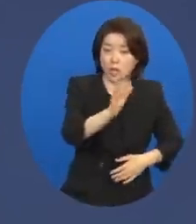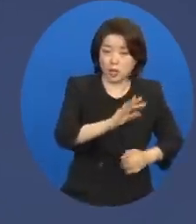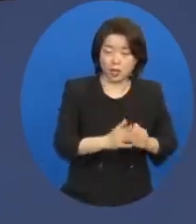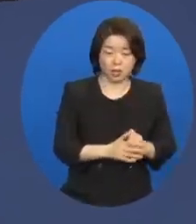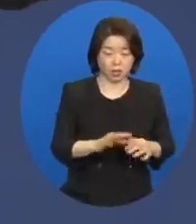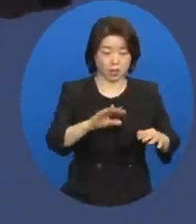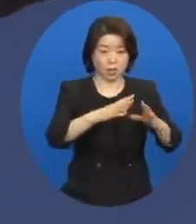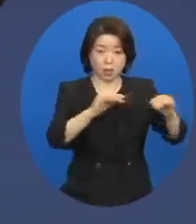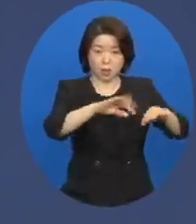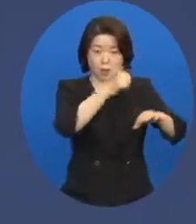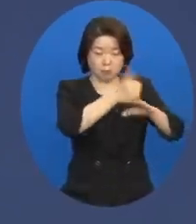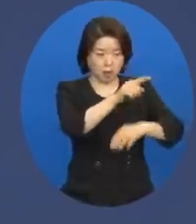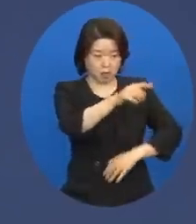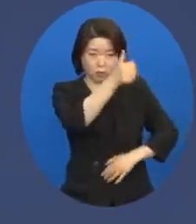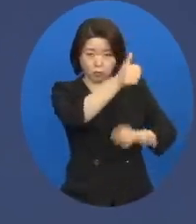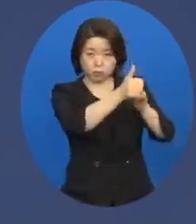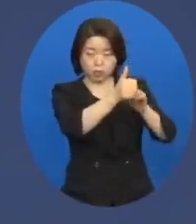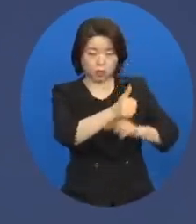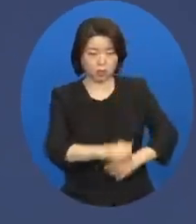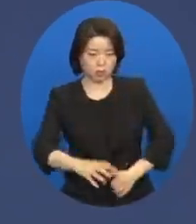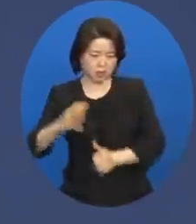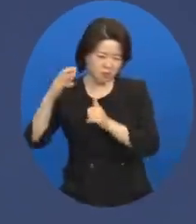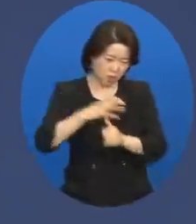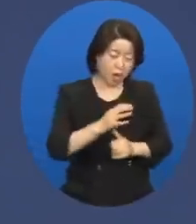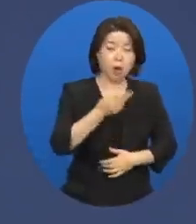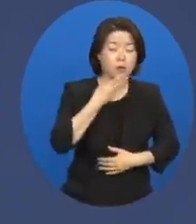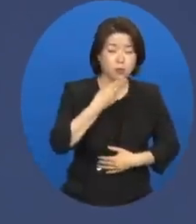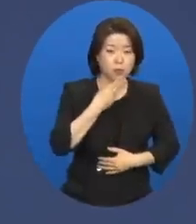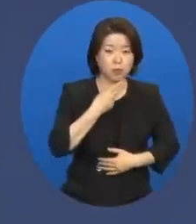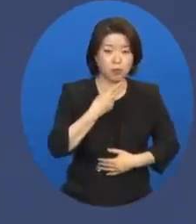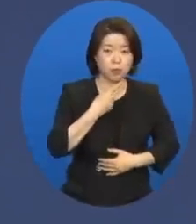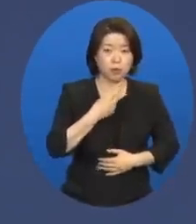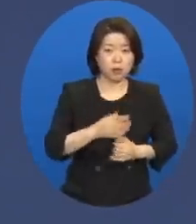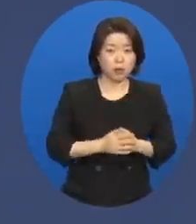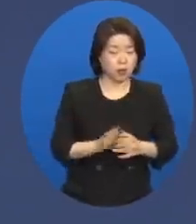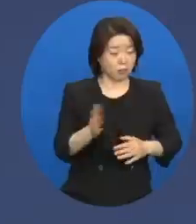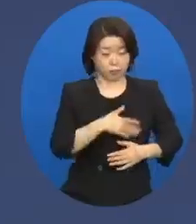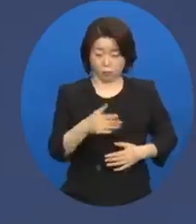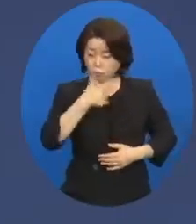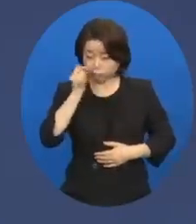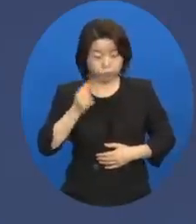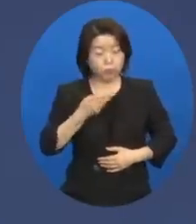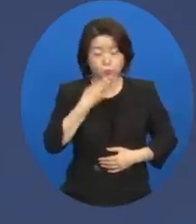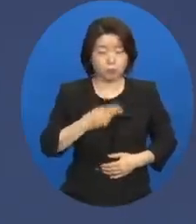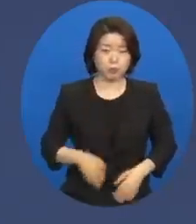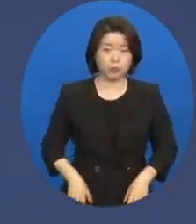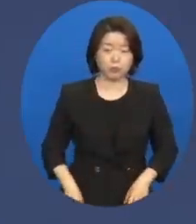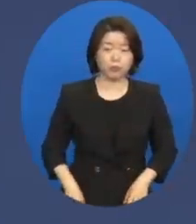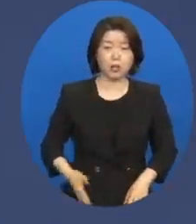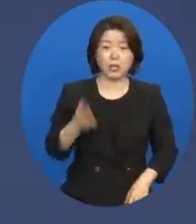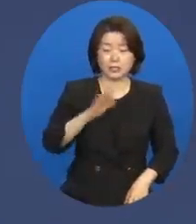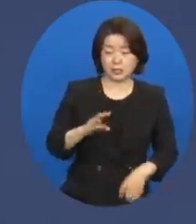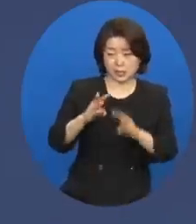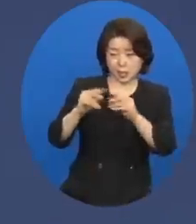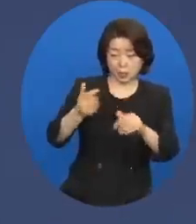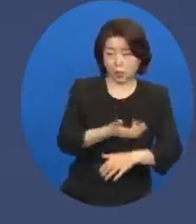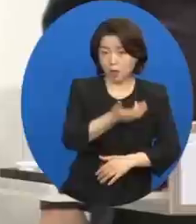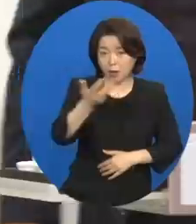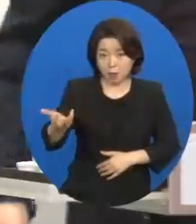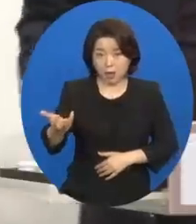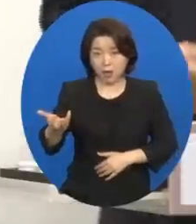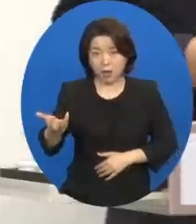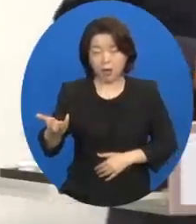그 무서운 군주에게 갈굼을 당할 이유가 없다고요. 아무것도 부족함이 없었어요. 그런데 여기서